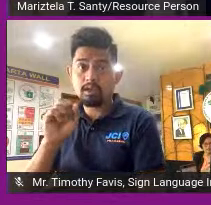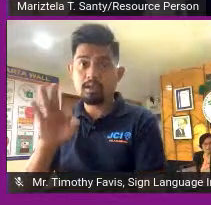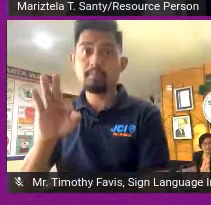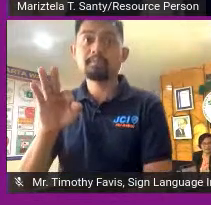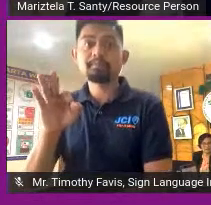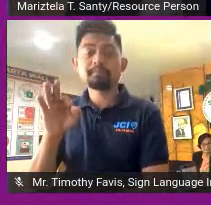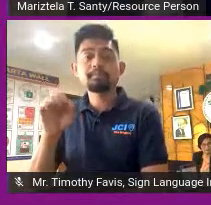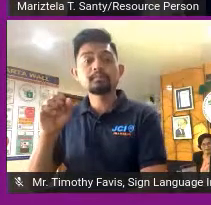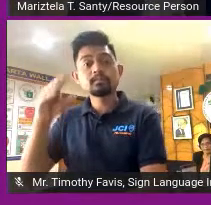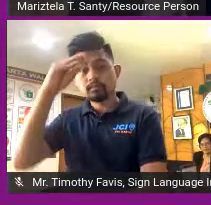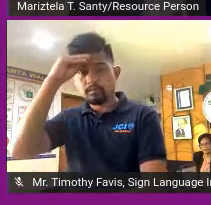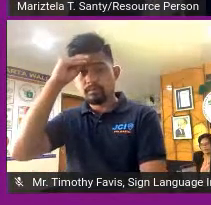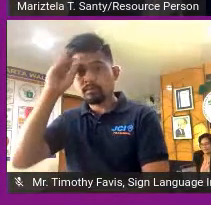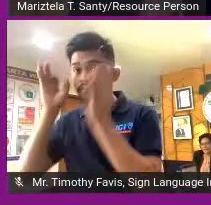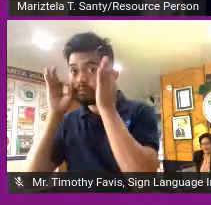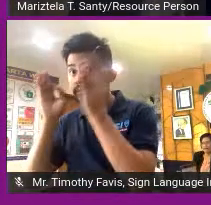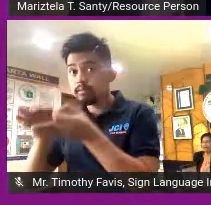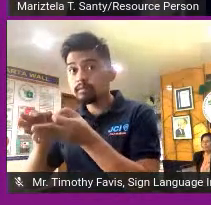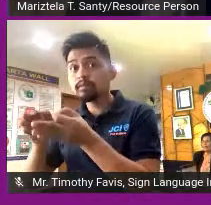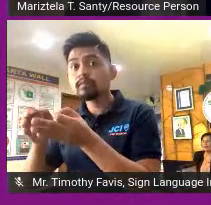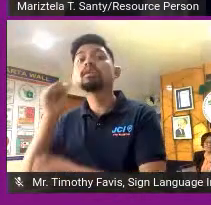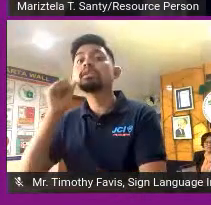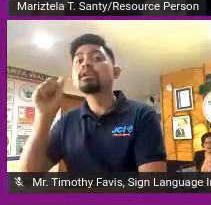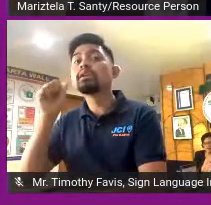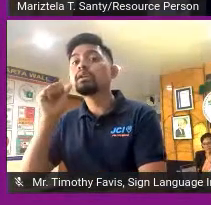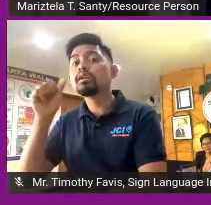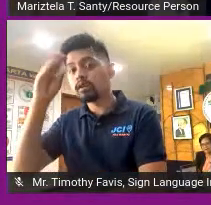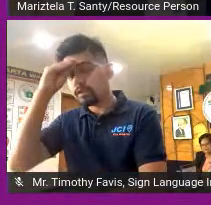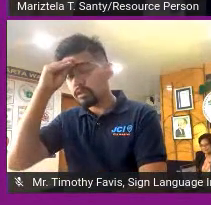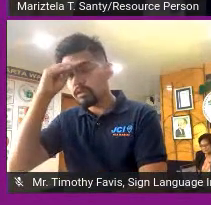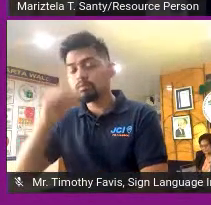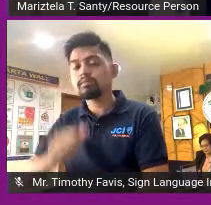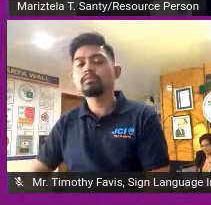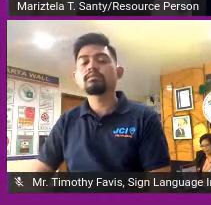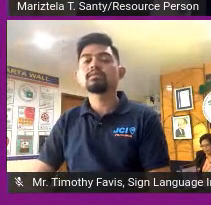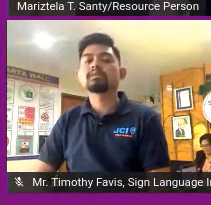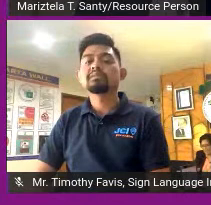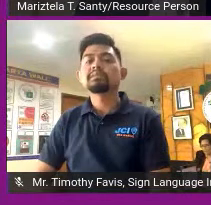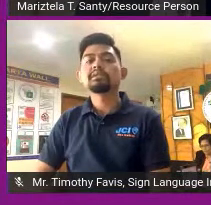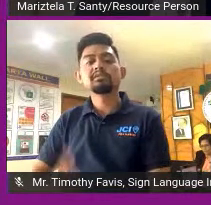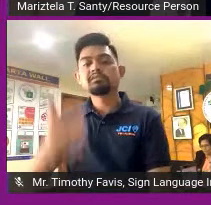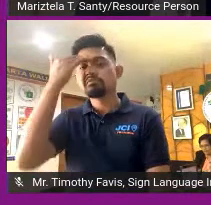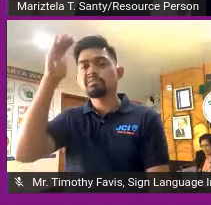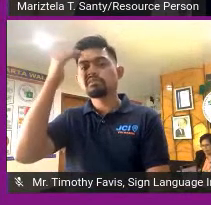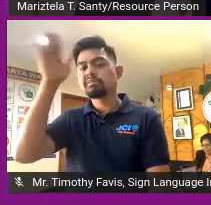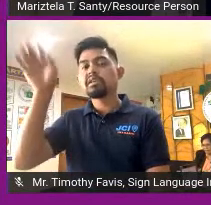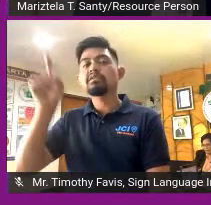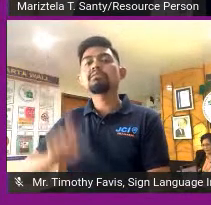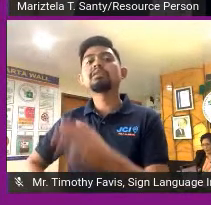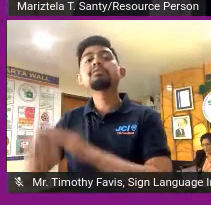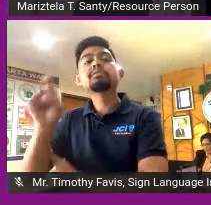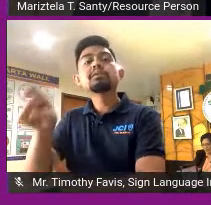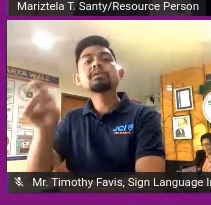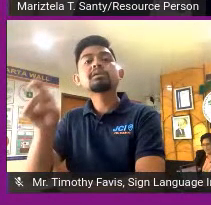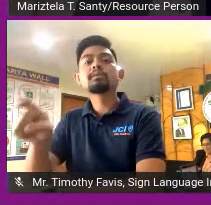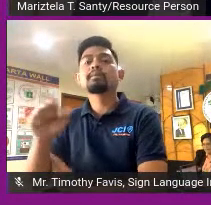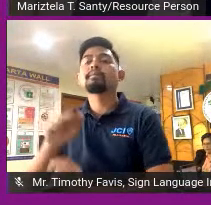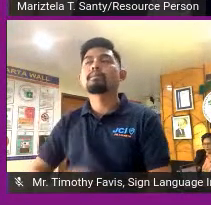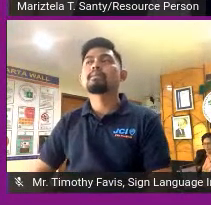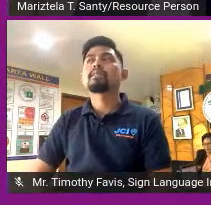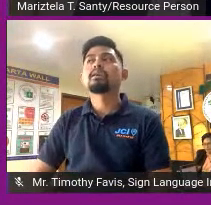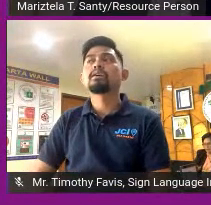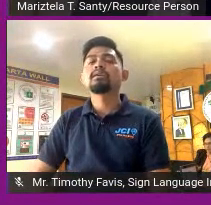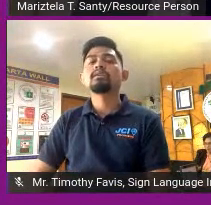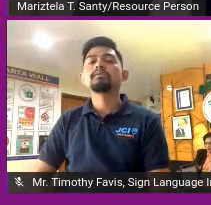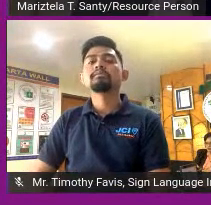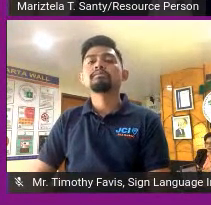ay lahat kalalakihan. Hindi nila alam ang pangangailangan ng kababaihan. So pagkakahon ng mga kagawian, media